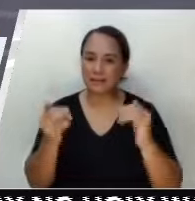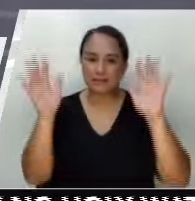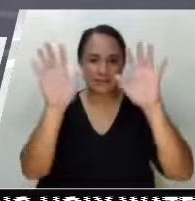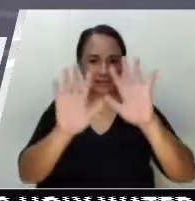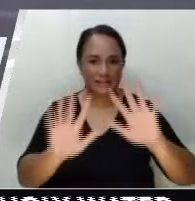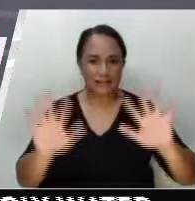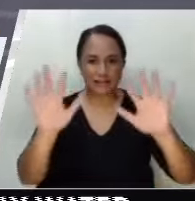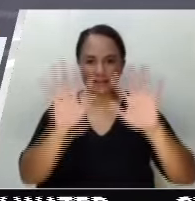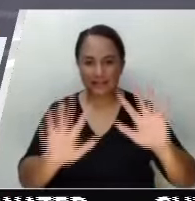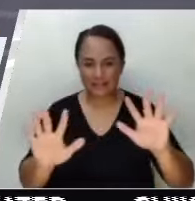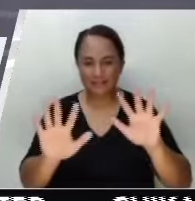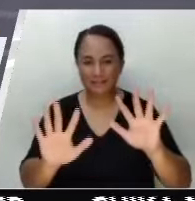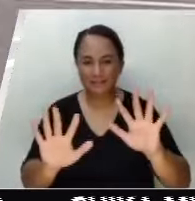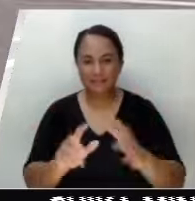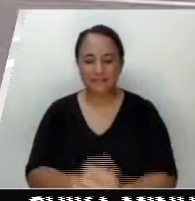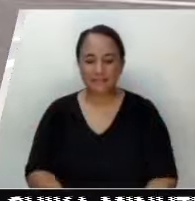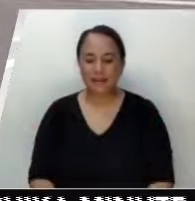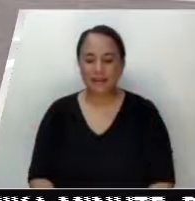Pagkabuhay.